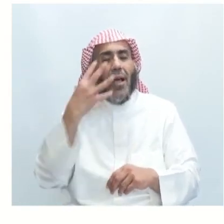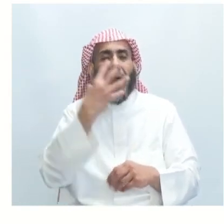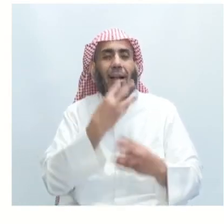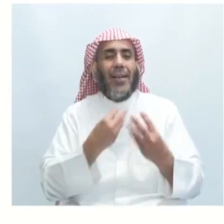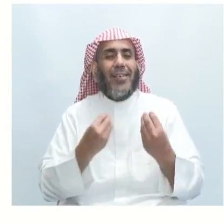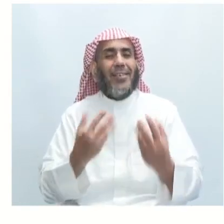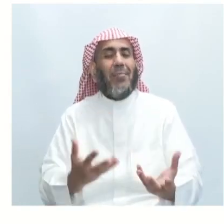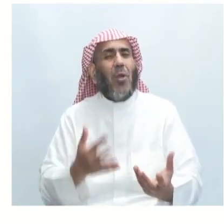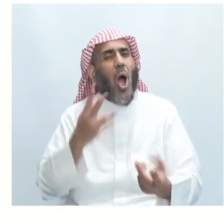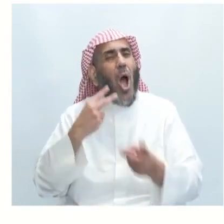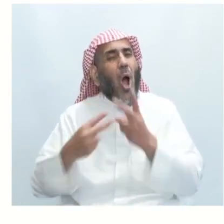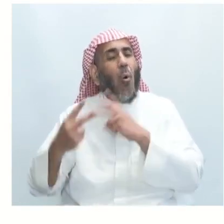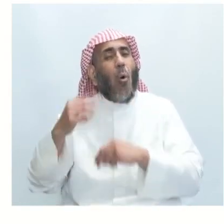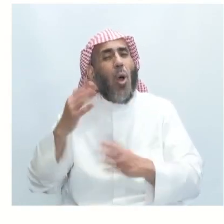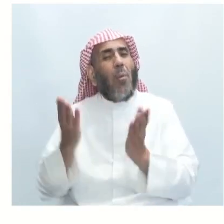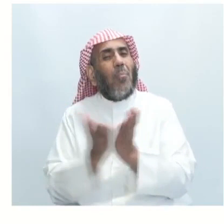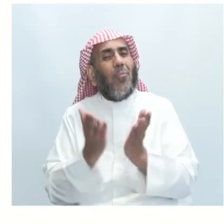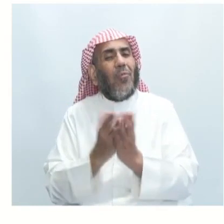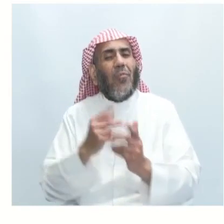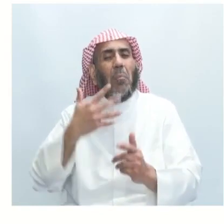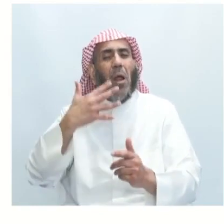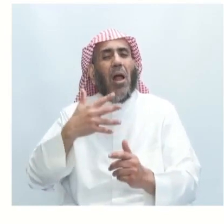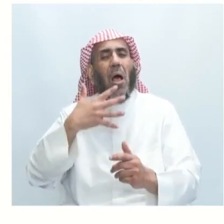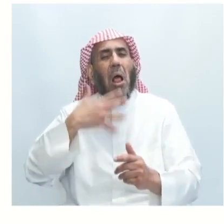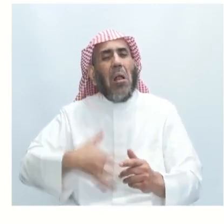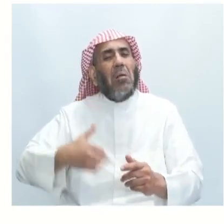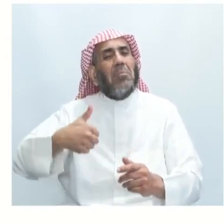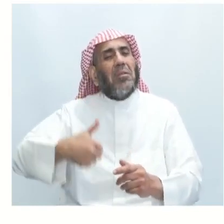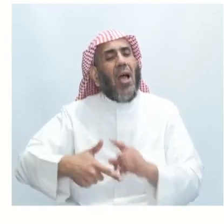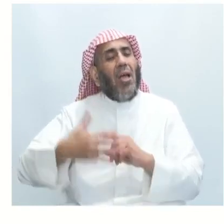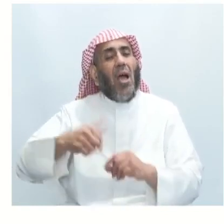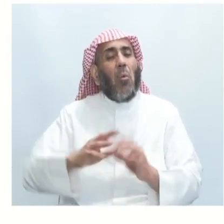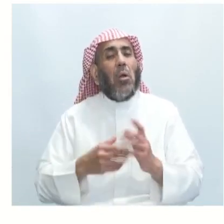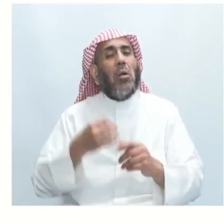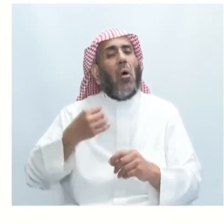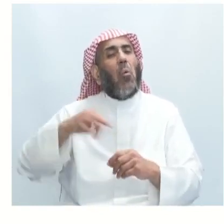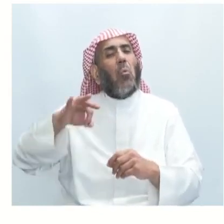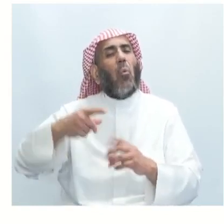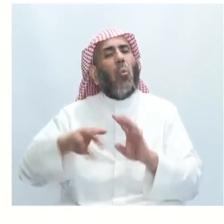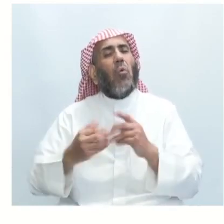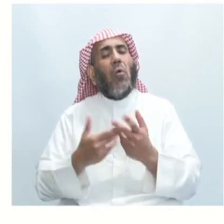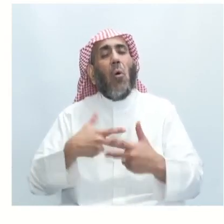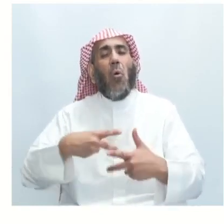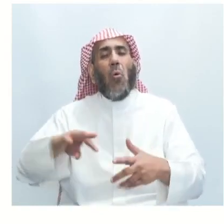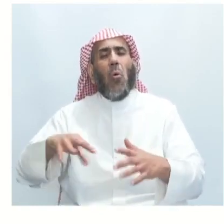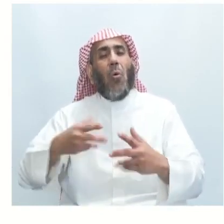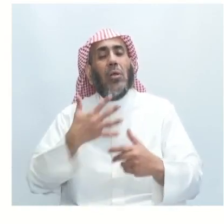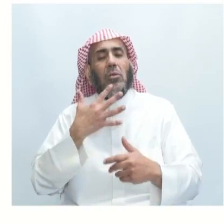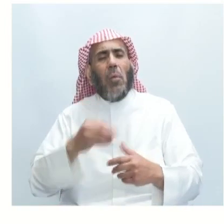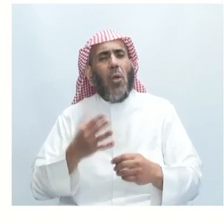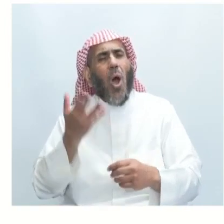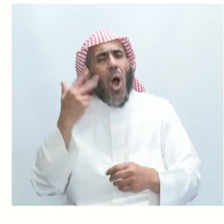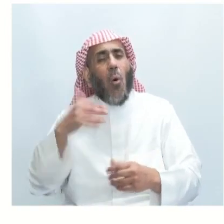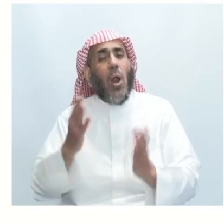تتذكر ايام دراستك وانتم في المرحله الابتدائيه او المرحله المتوسطه وما حدث فيها من احداث جميله